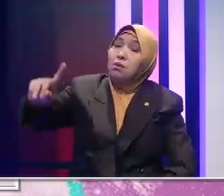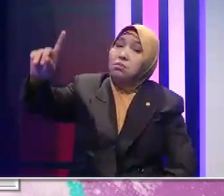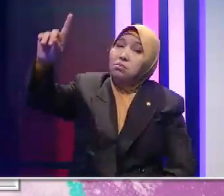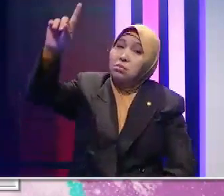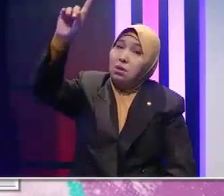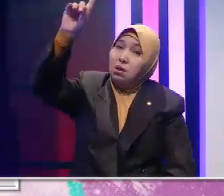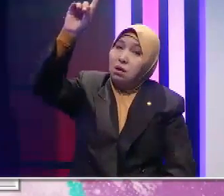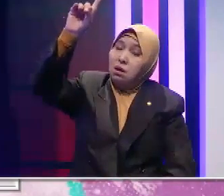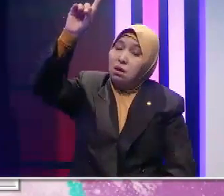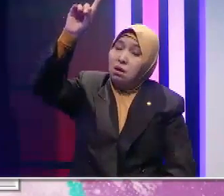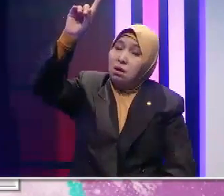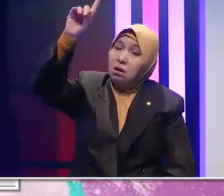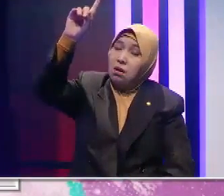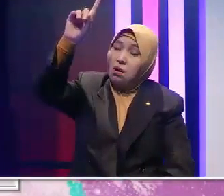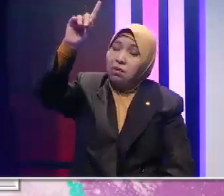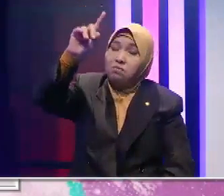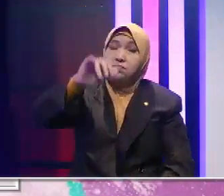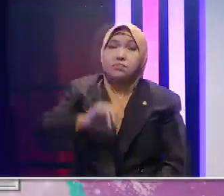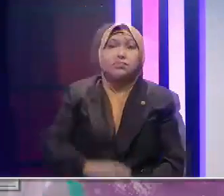الْعَظِيمُ.